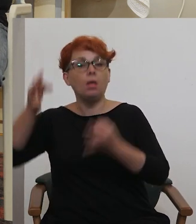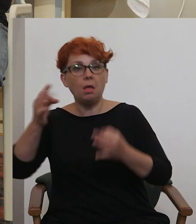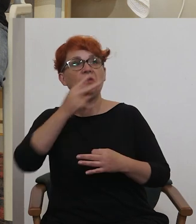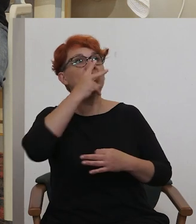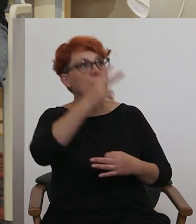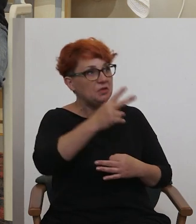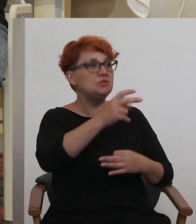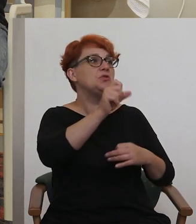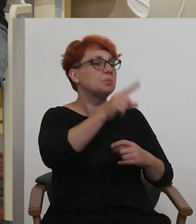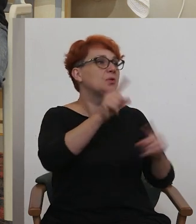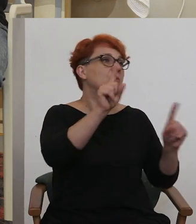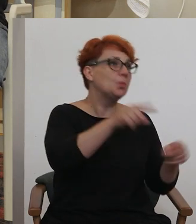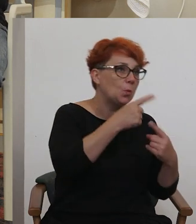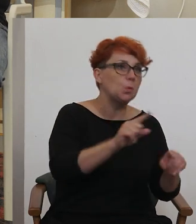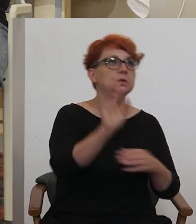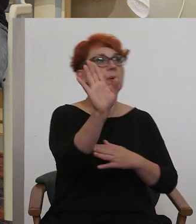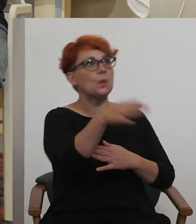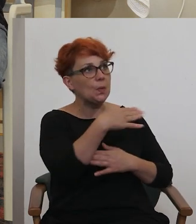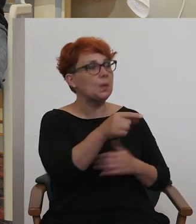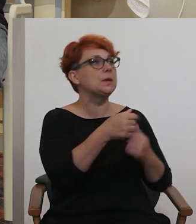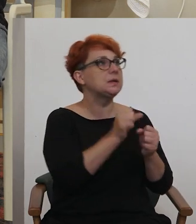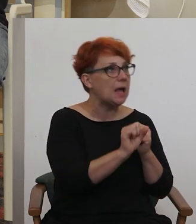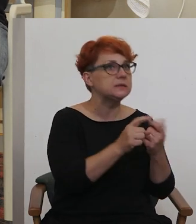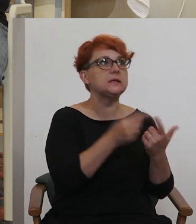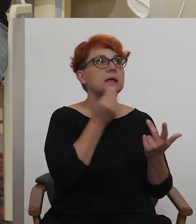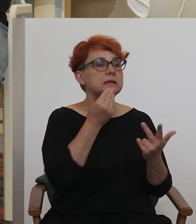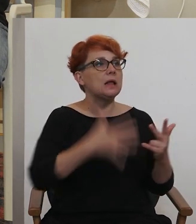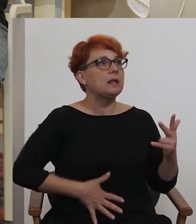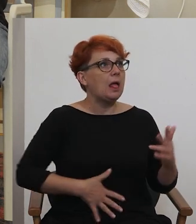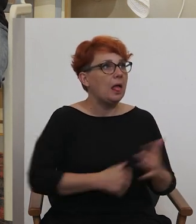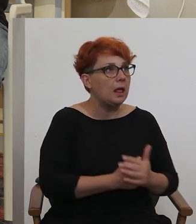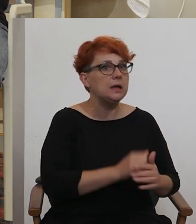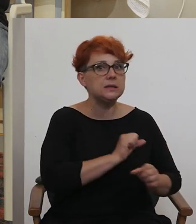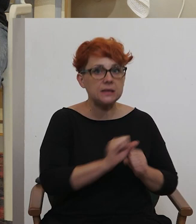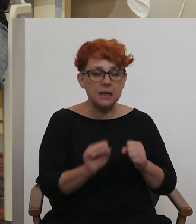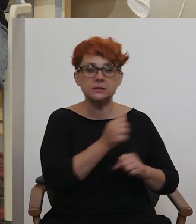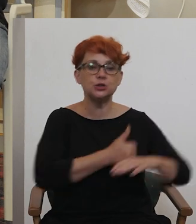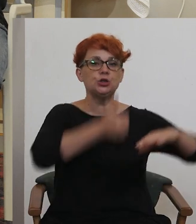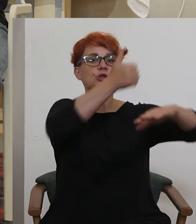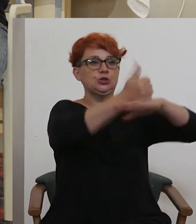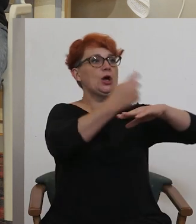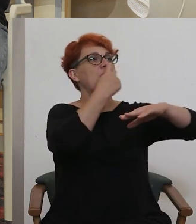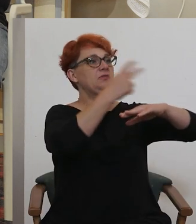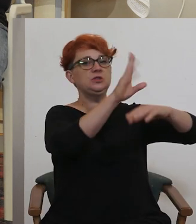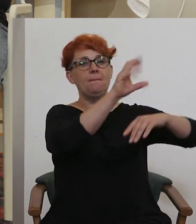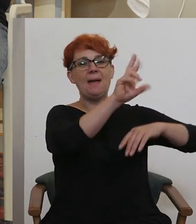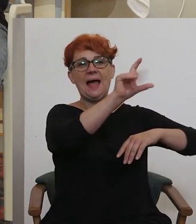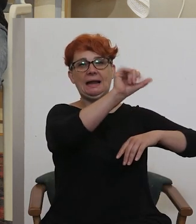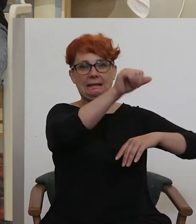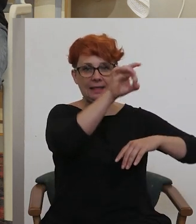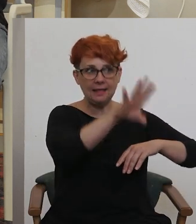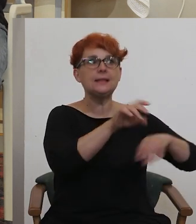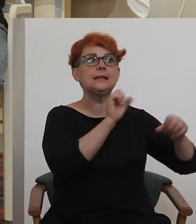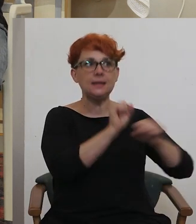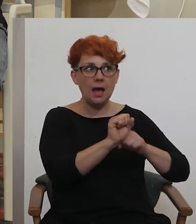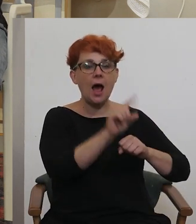sztandarów, oprócz tego, że mogą się najeść i oprócz Berlinga z Virtuti Militari na piersi, widać